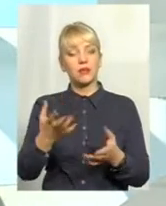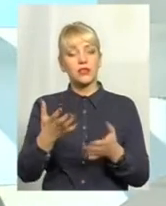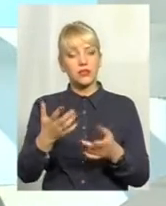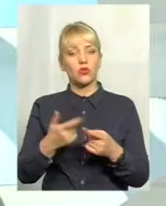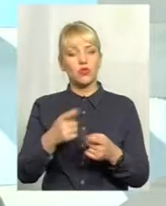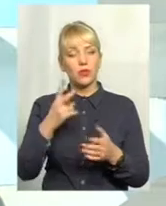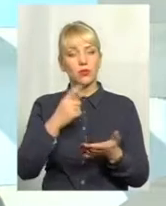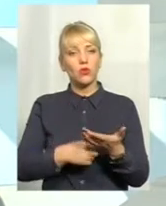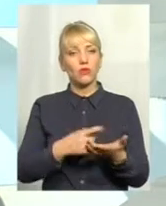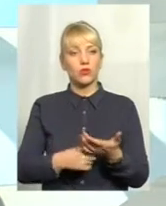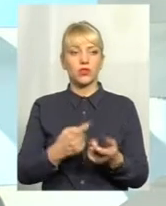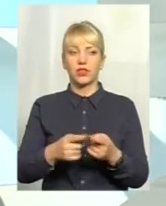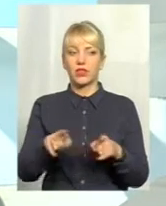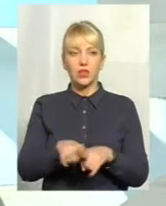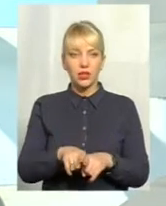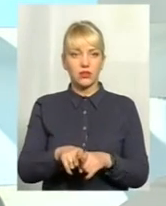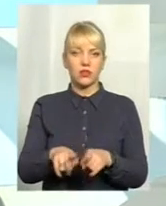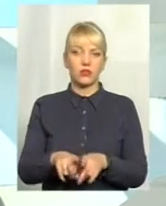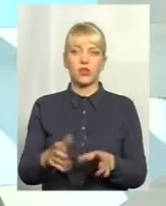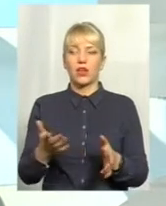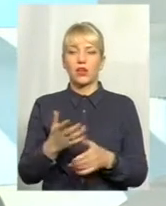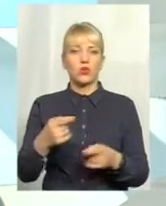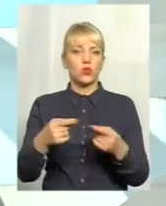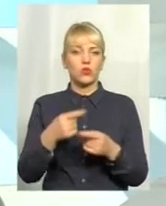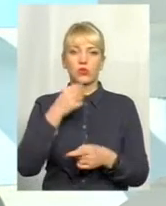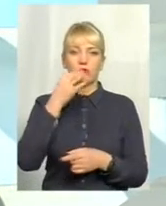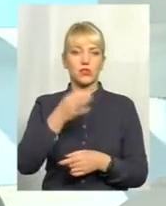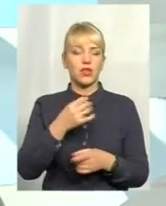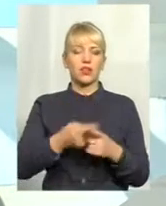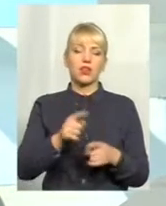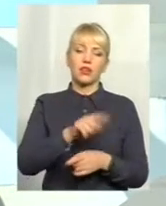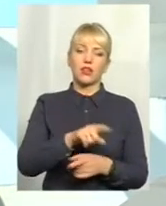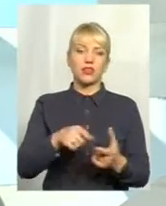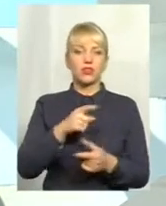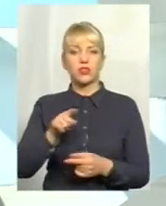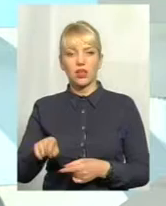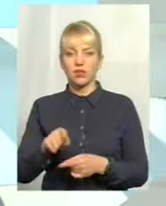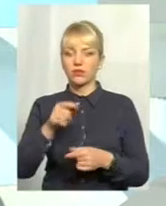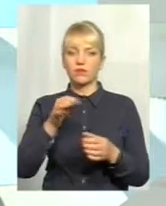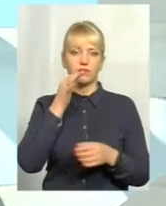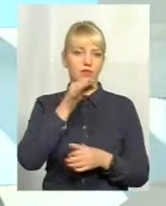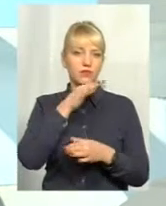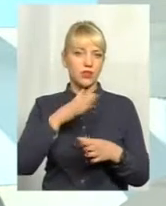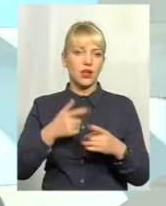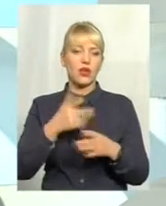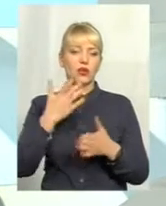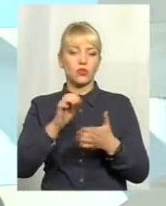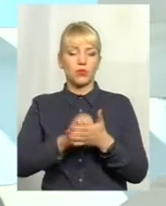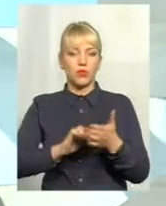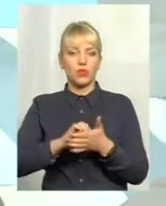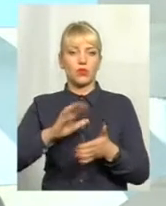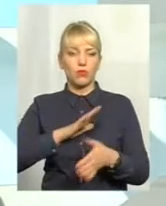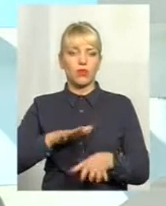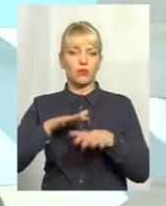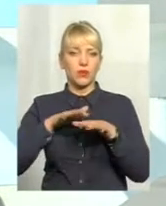ну, так якось однозначно сказати, що саме має бути так чи так, не скажеш. Тобто, якщо причиною падіння було саме